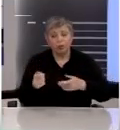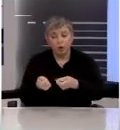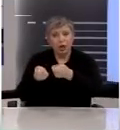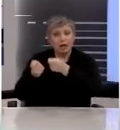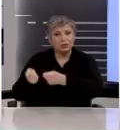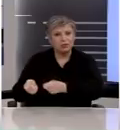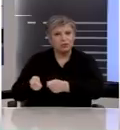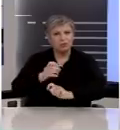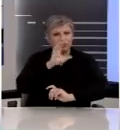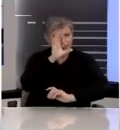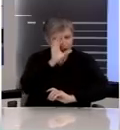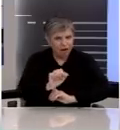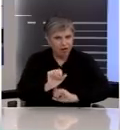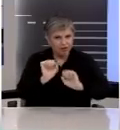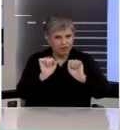εξουσιοδότησης.